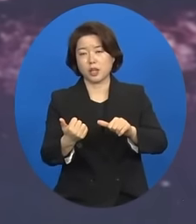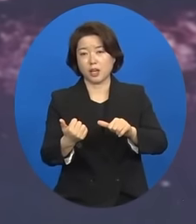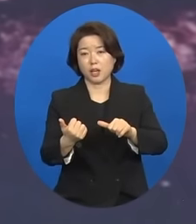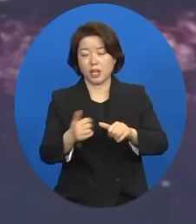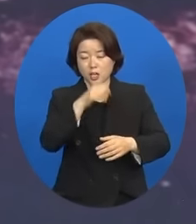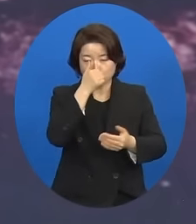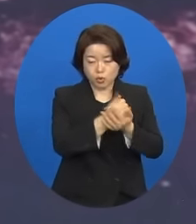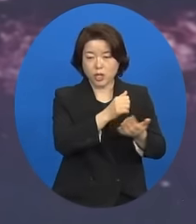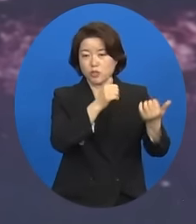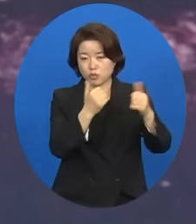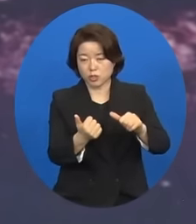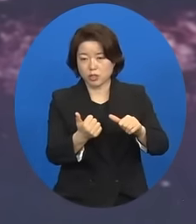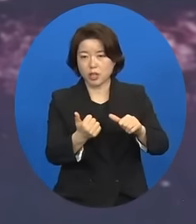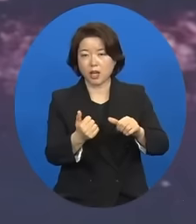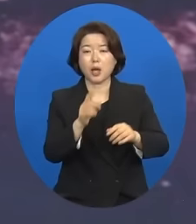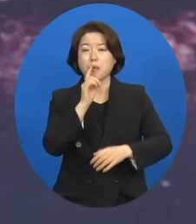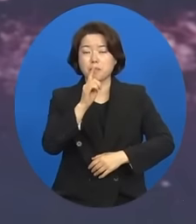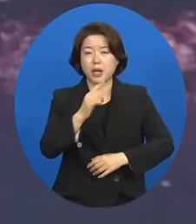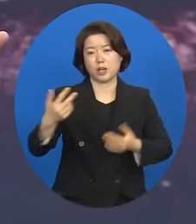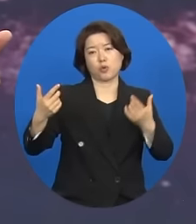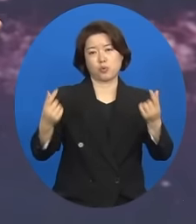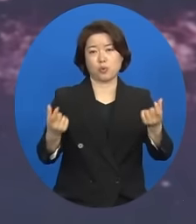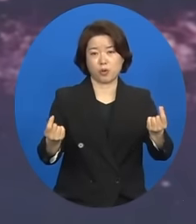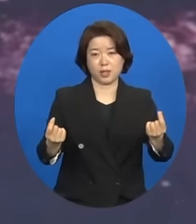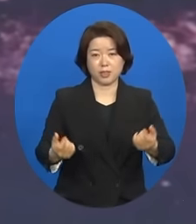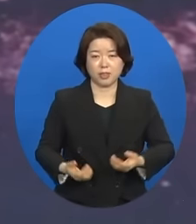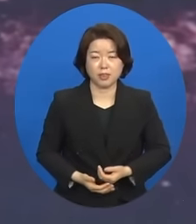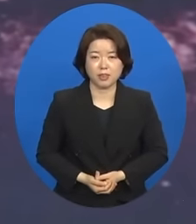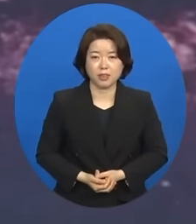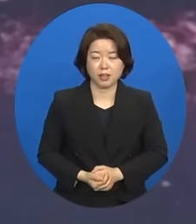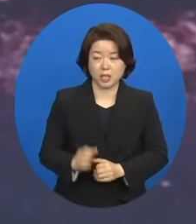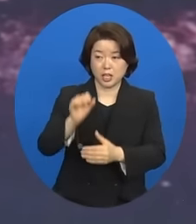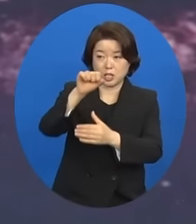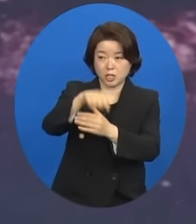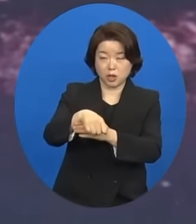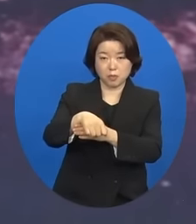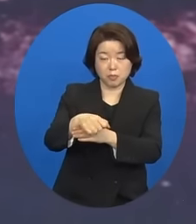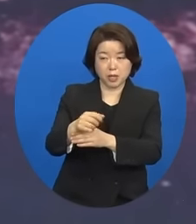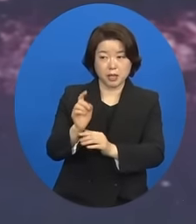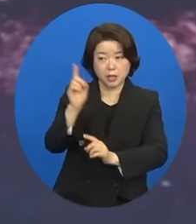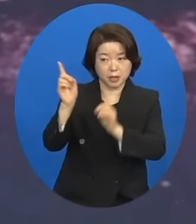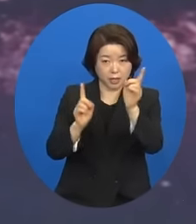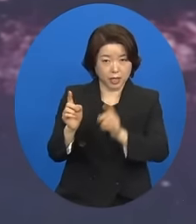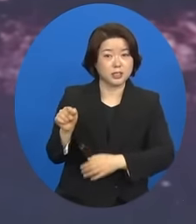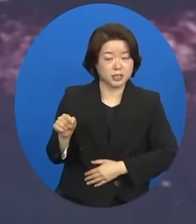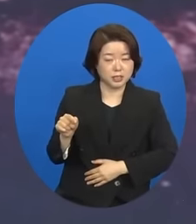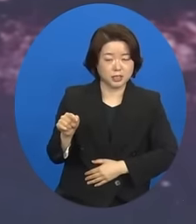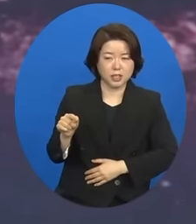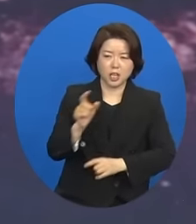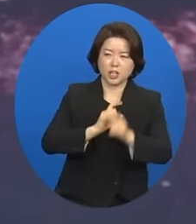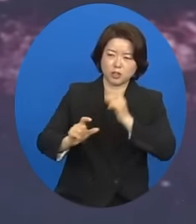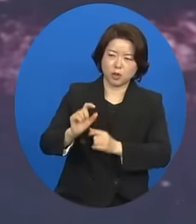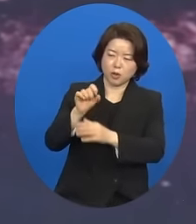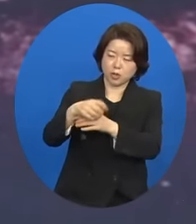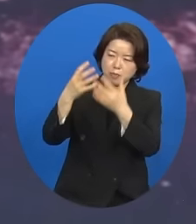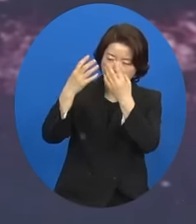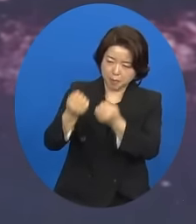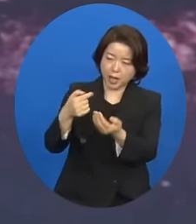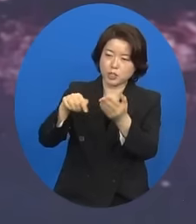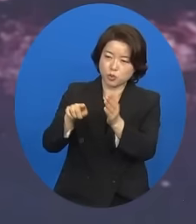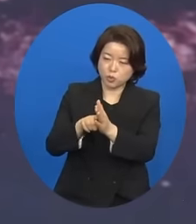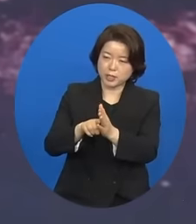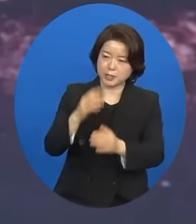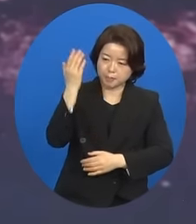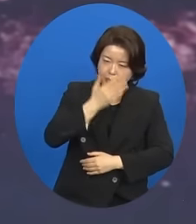죽인다는 표현이죠 맺는 가지는 더 매를 맺기 위해 깨끗하게 하신 거 그것에